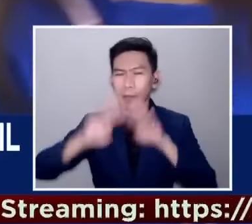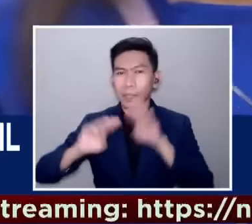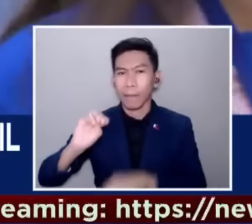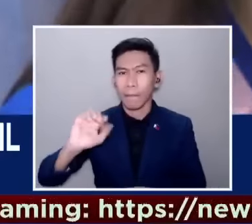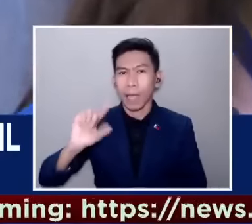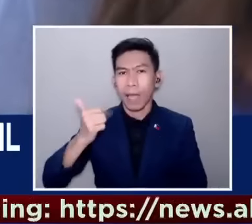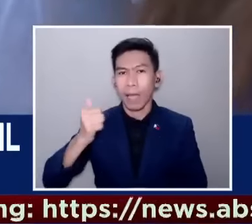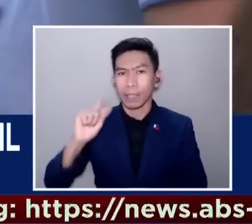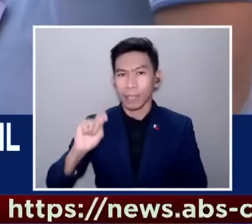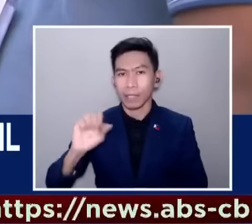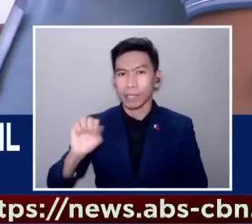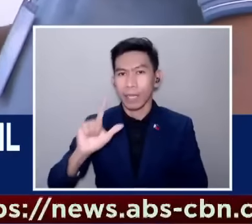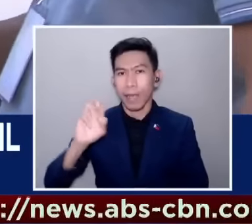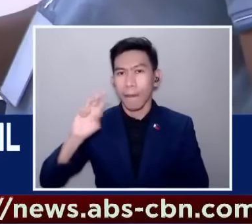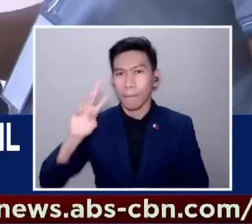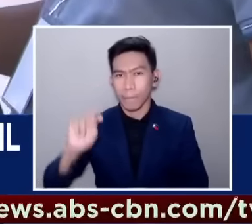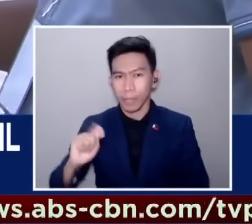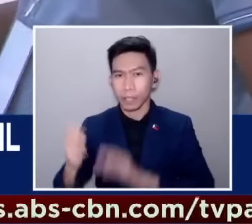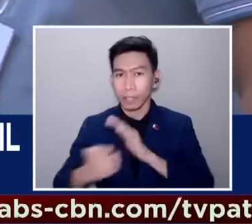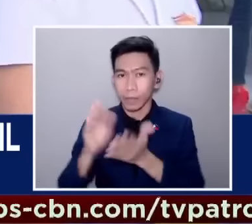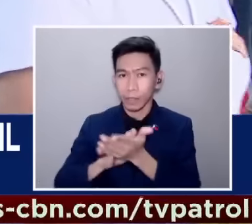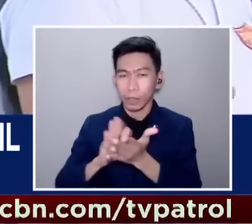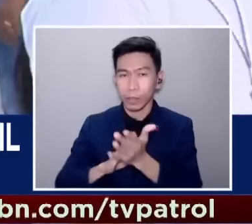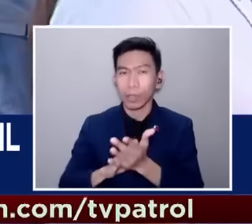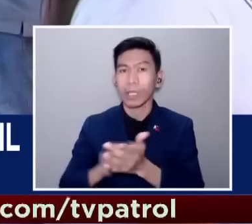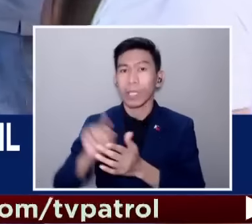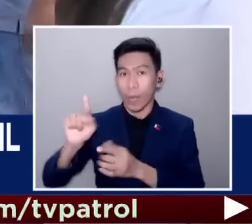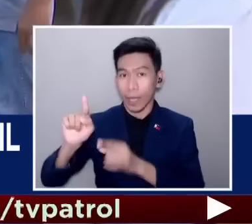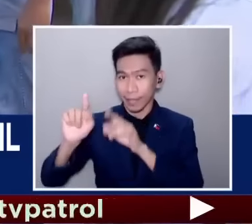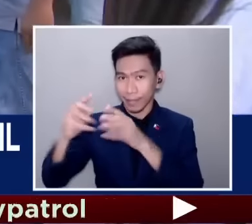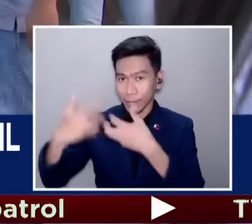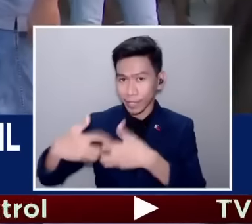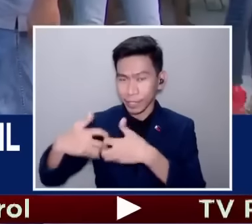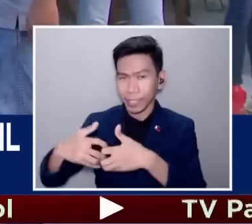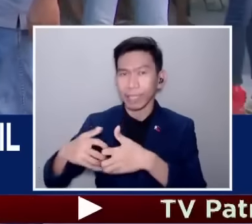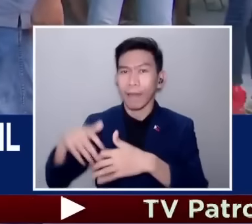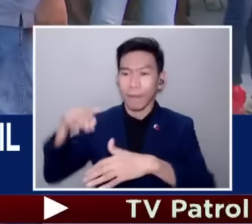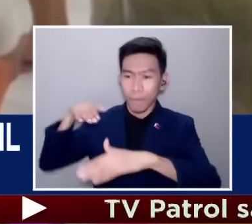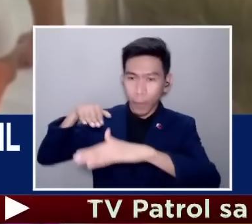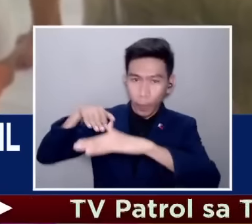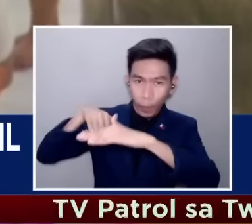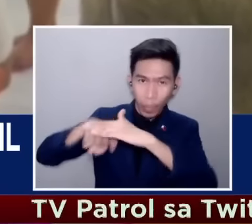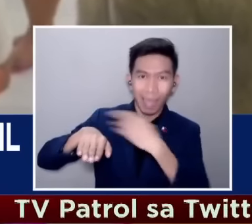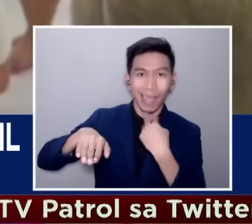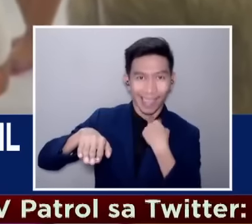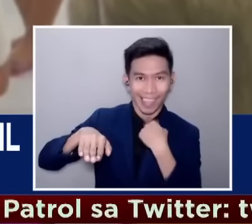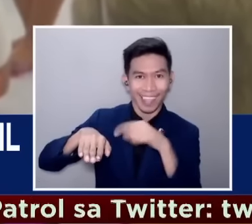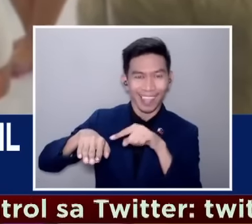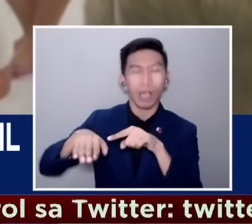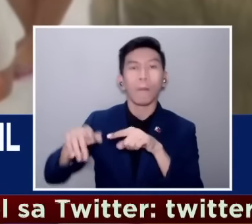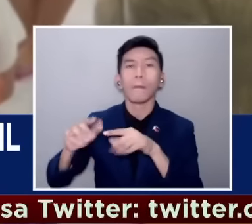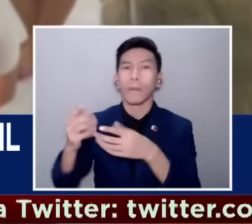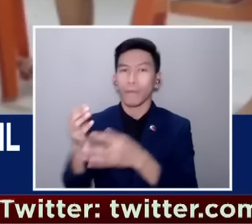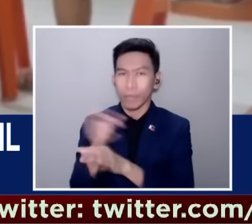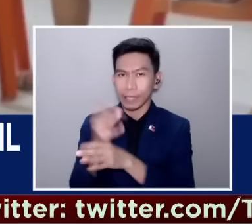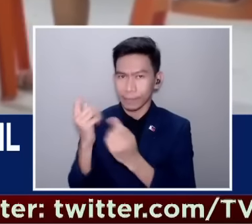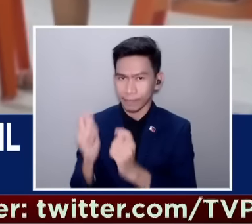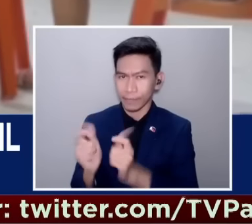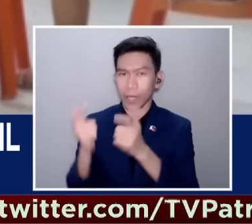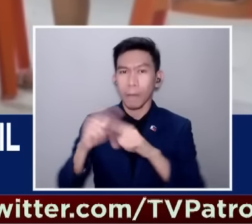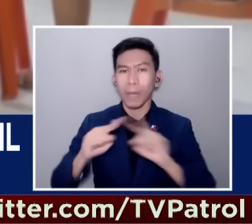Yung isa ay paper jam yung naging problema kanina pero agad itong naayos. Yung VCM ng Barangay 38, yun